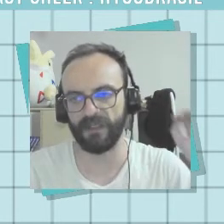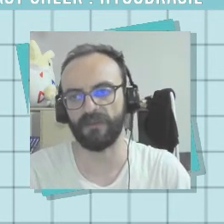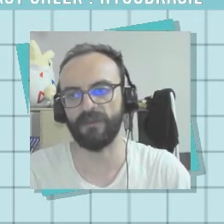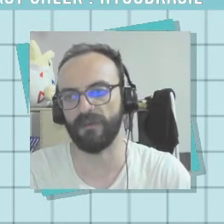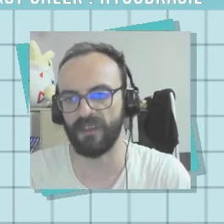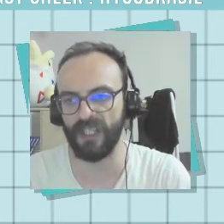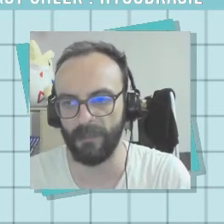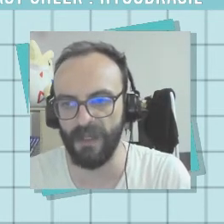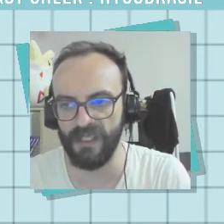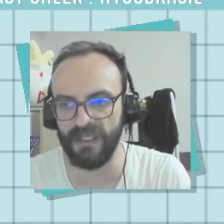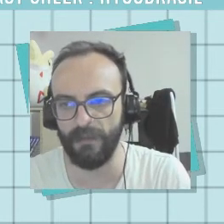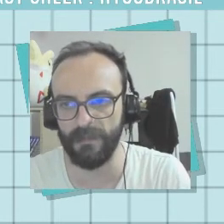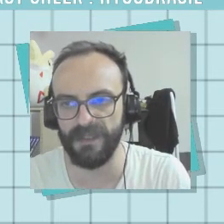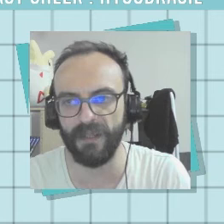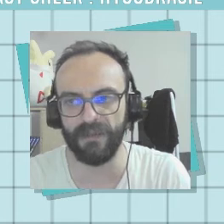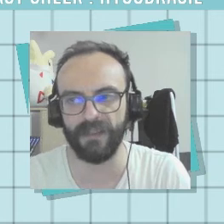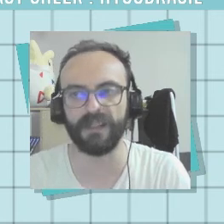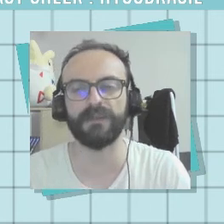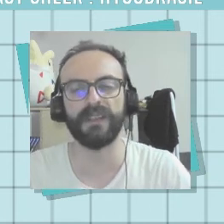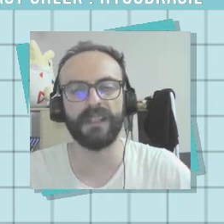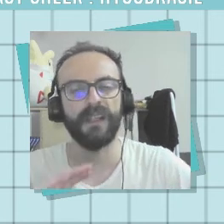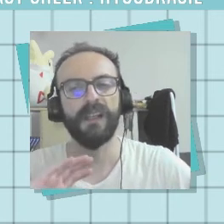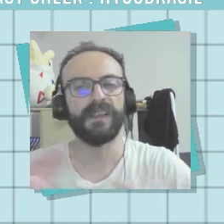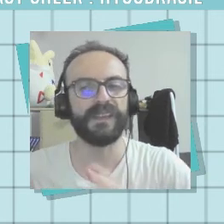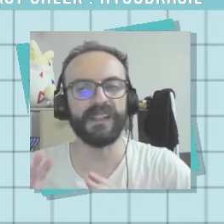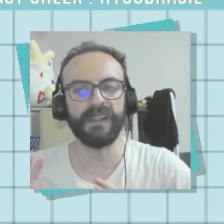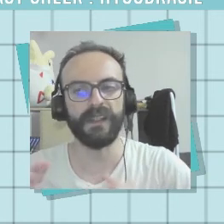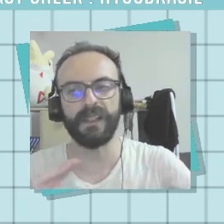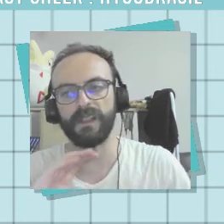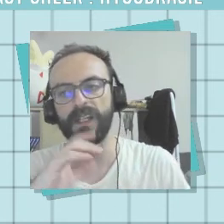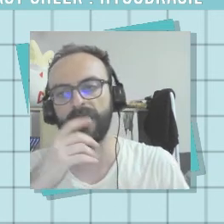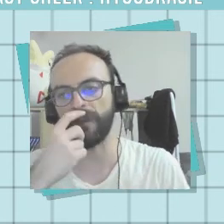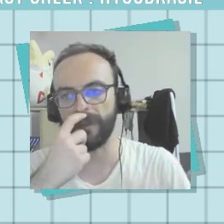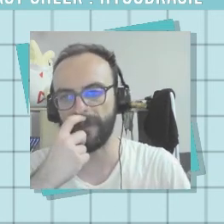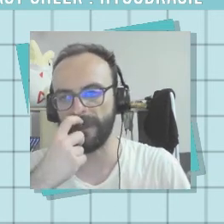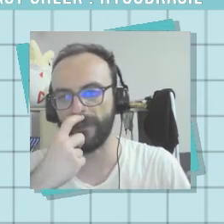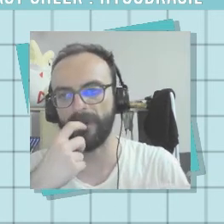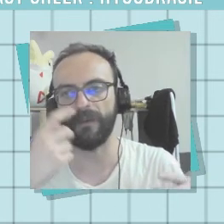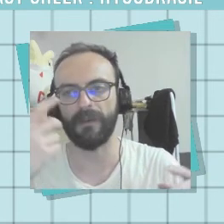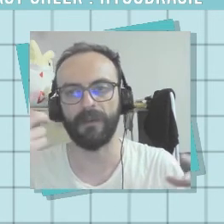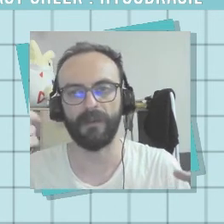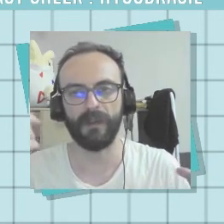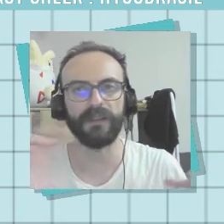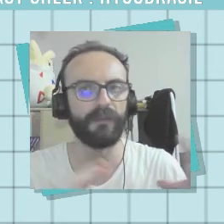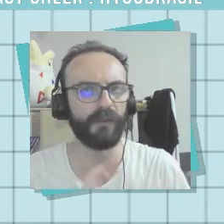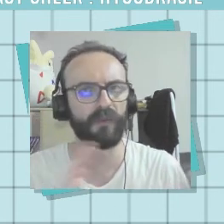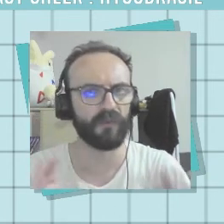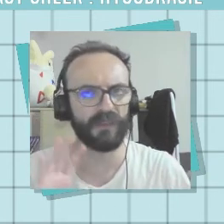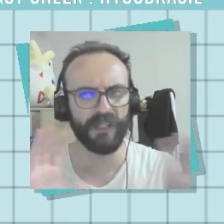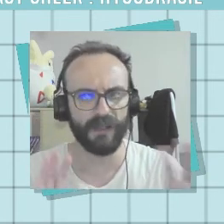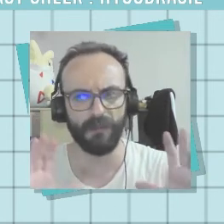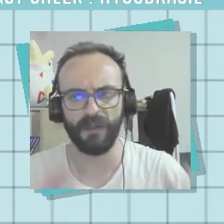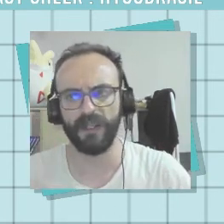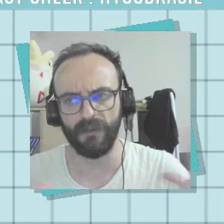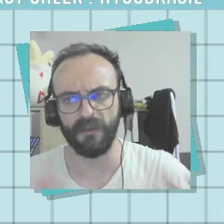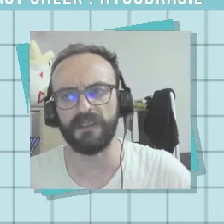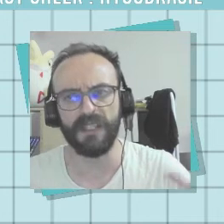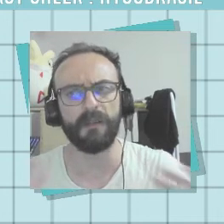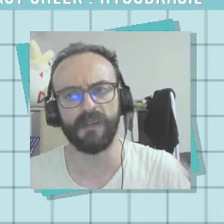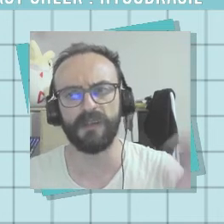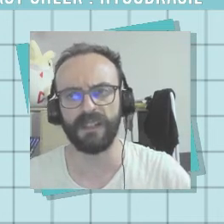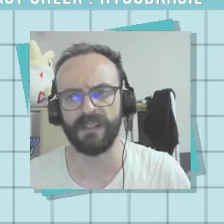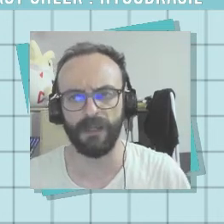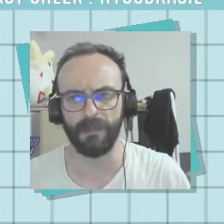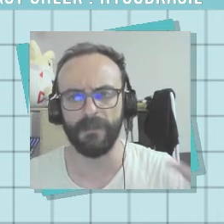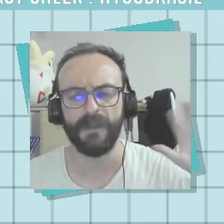en fait devant chaque page et tu avais un petit avatar qui venait signer et chacun des signes était fait avec une vitesse à peu près tranquille.